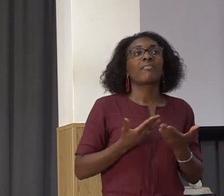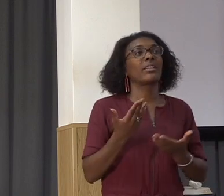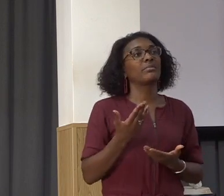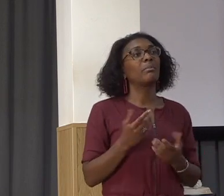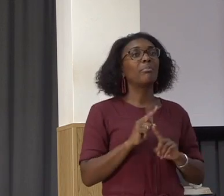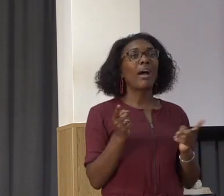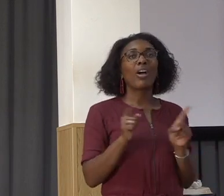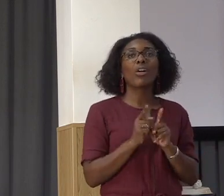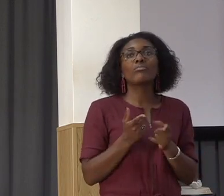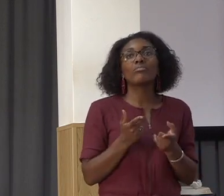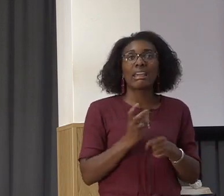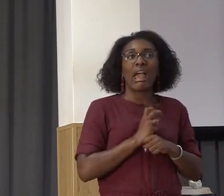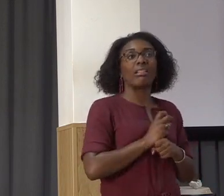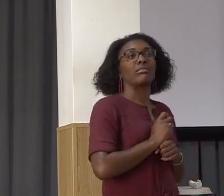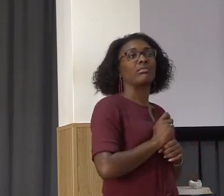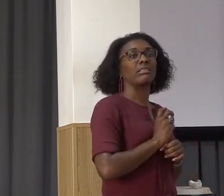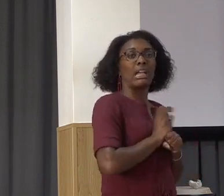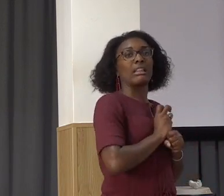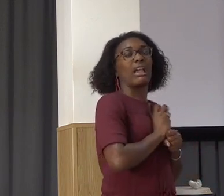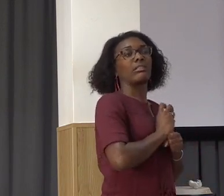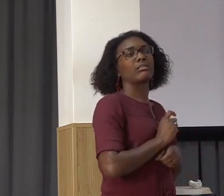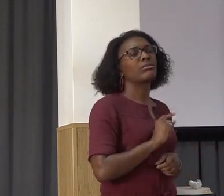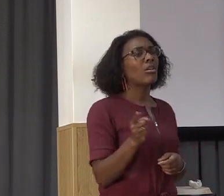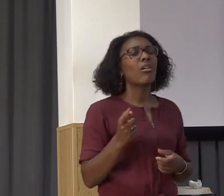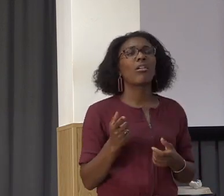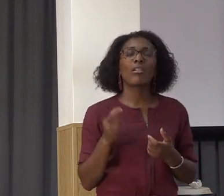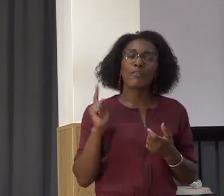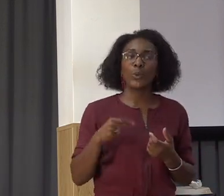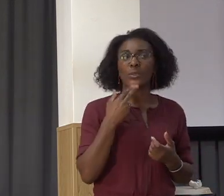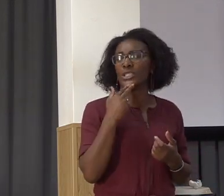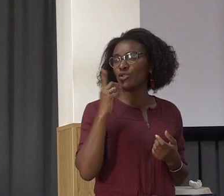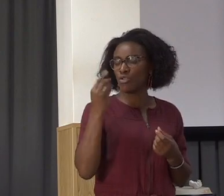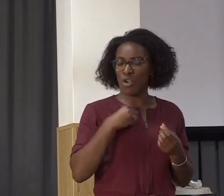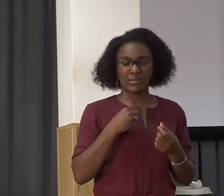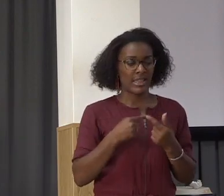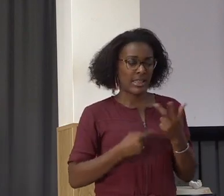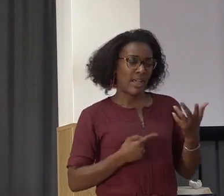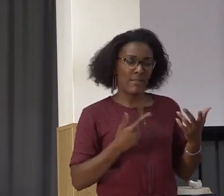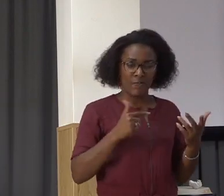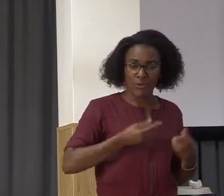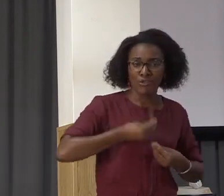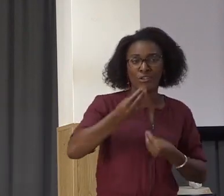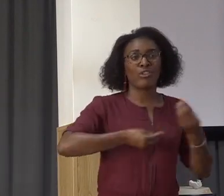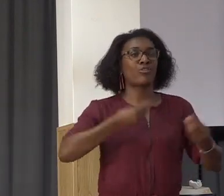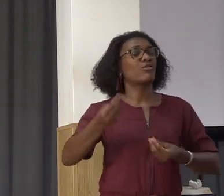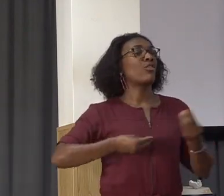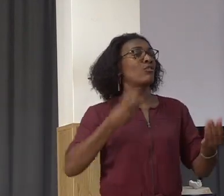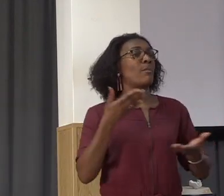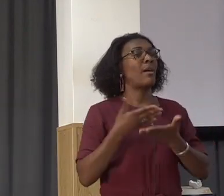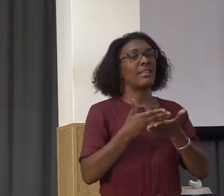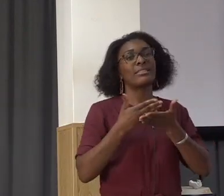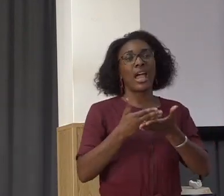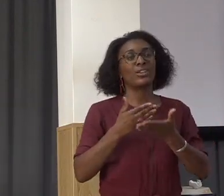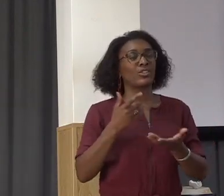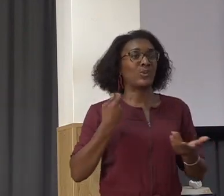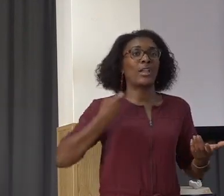une priorité pour nous de suivre, de servir et d'utiliser tous nos talents et toute notre éducation.